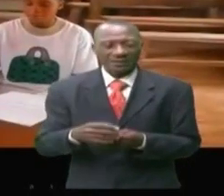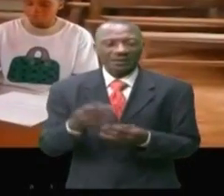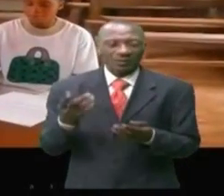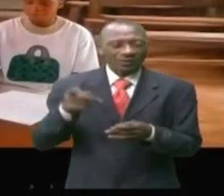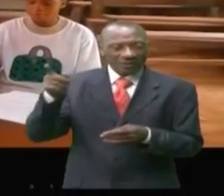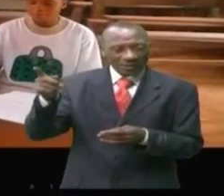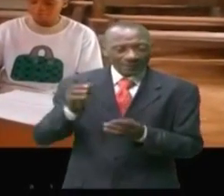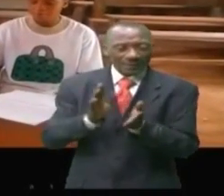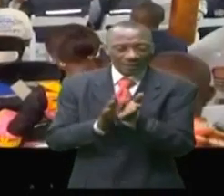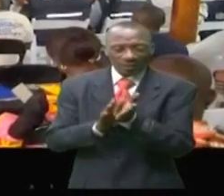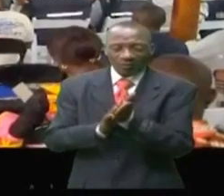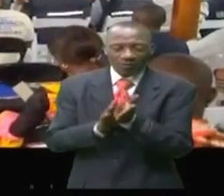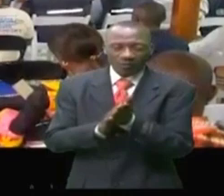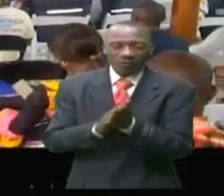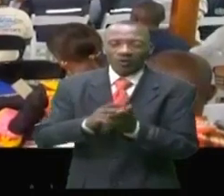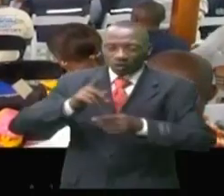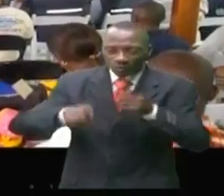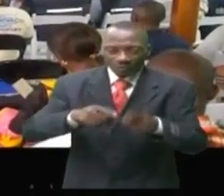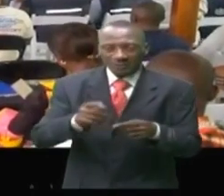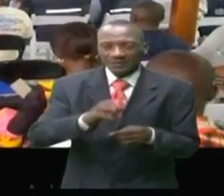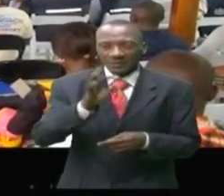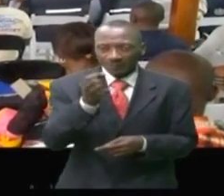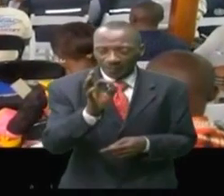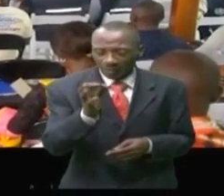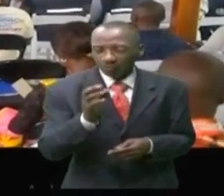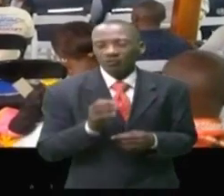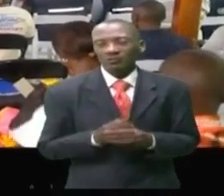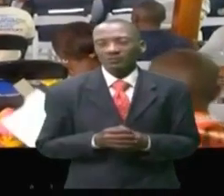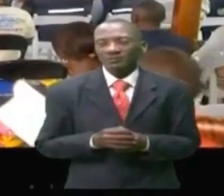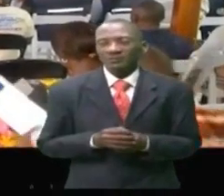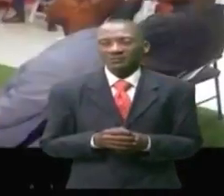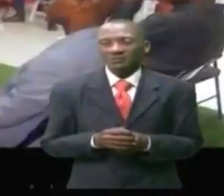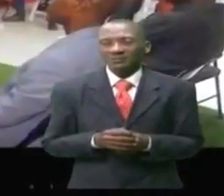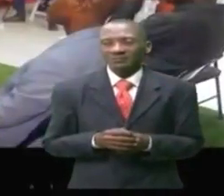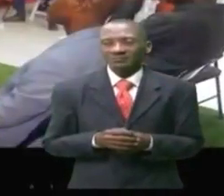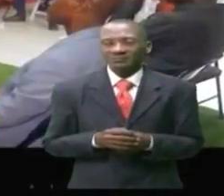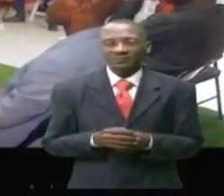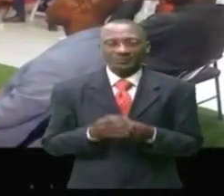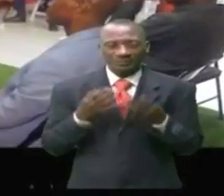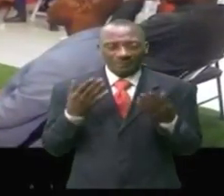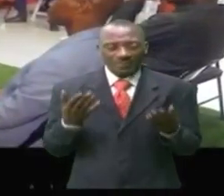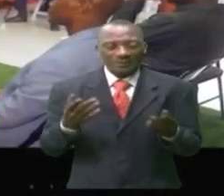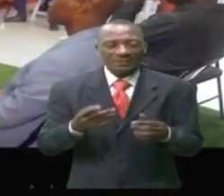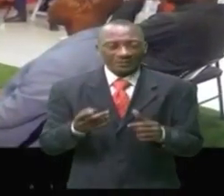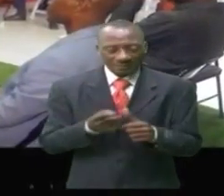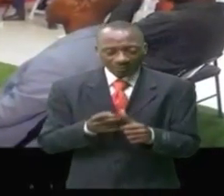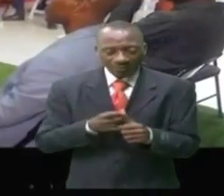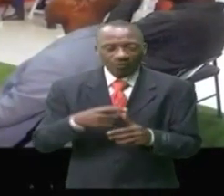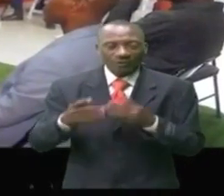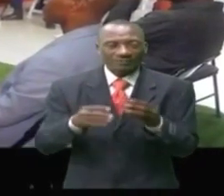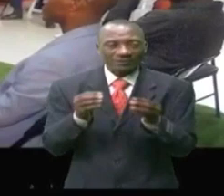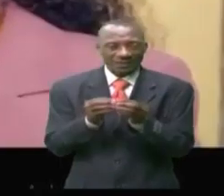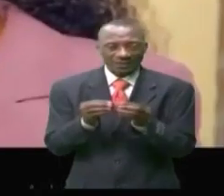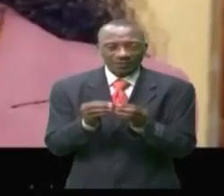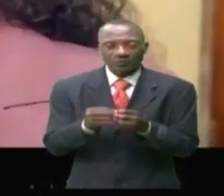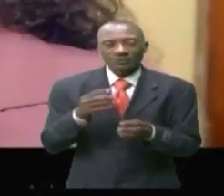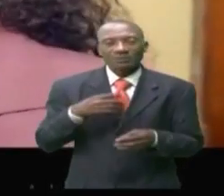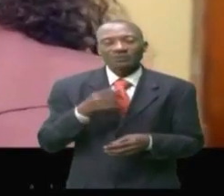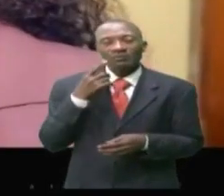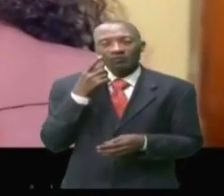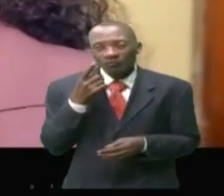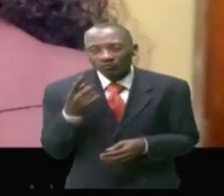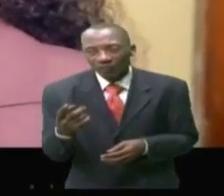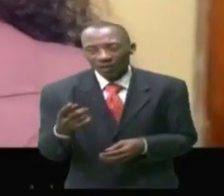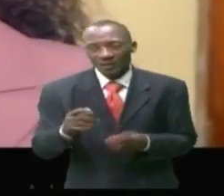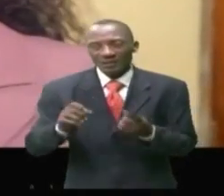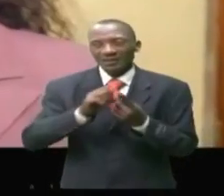2023, une rencontre mixte des experts de la santé et ceux de l'éducation a été tenue afin d'étudier la situation vu la gravité des faits sur la peur